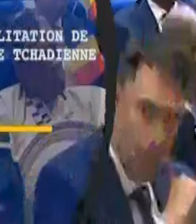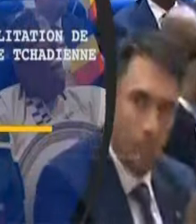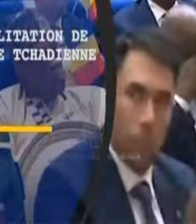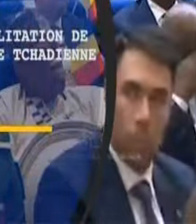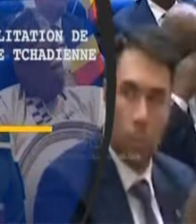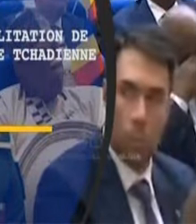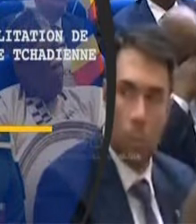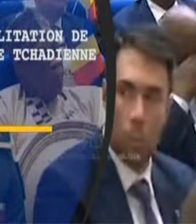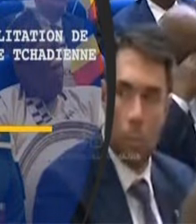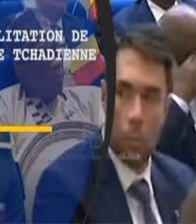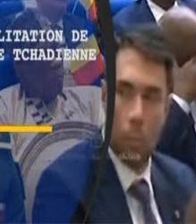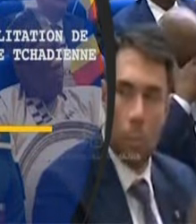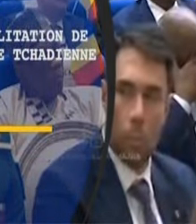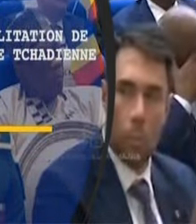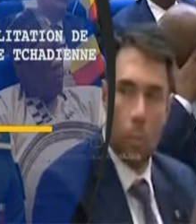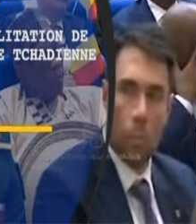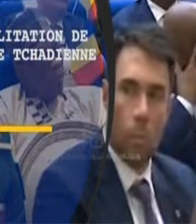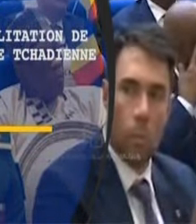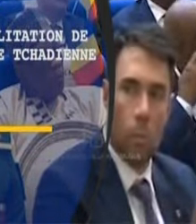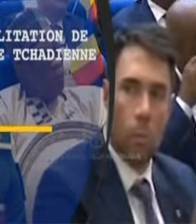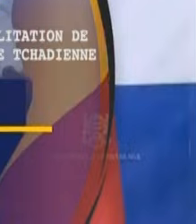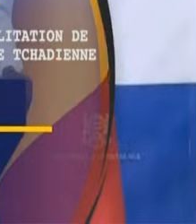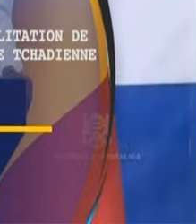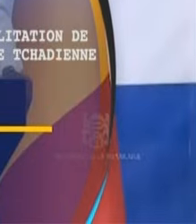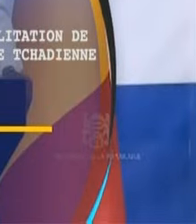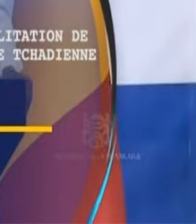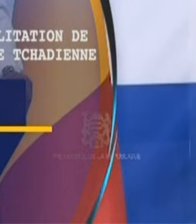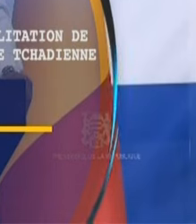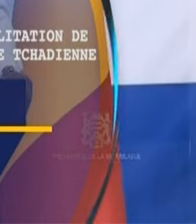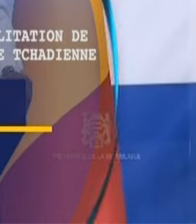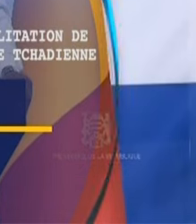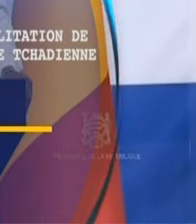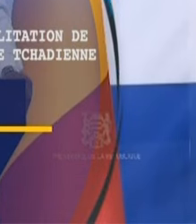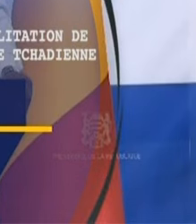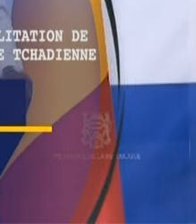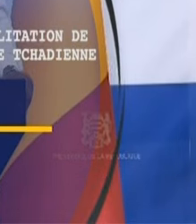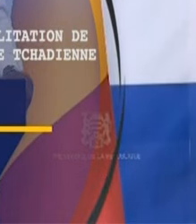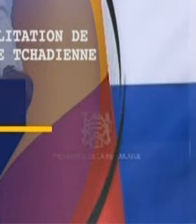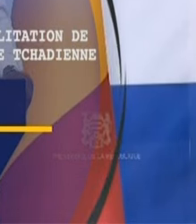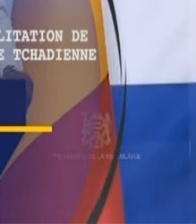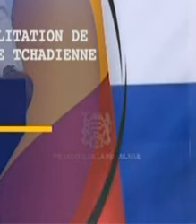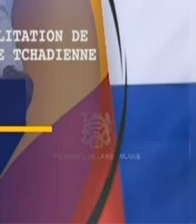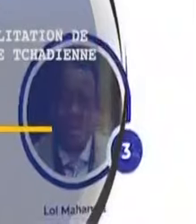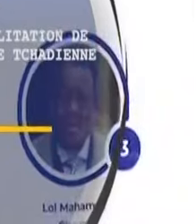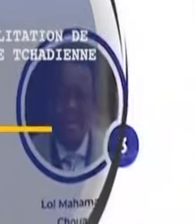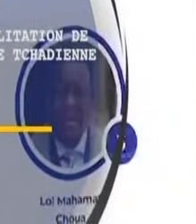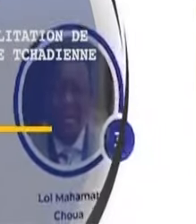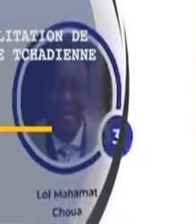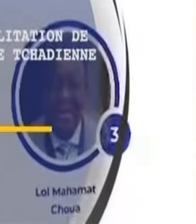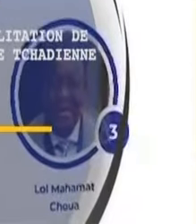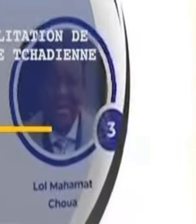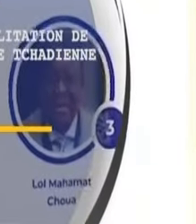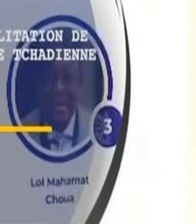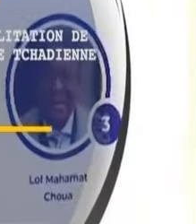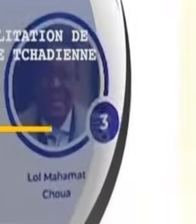de la République démocratique du Congo, Félix Tshisekedi, dans la crise politique qui a secoué le pays. Des remerciements qui viennent tout droit du chef